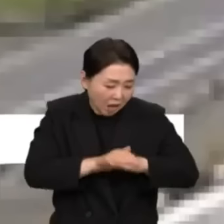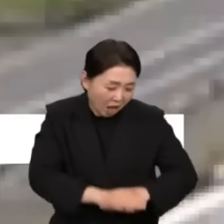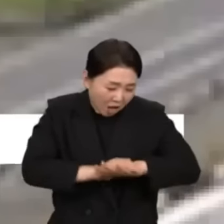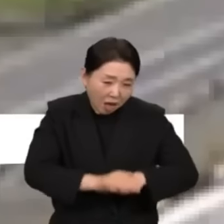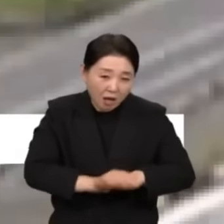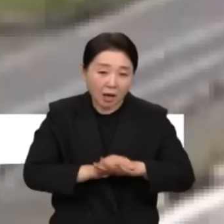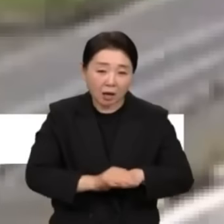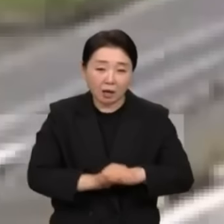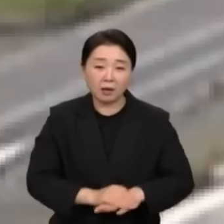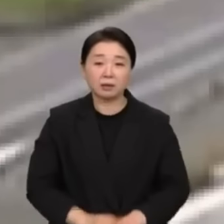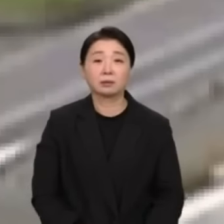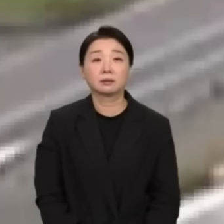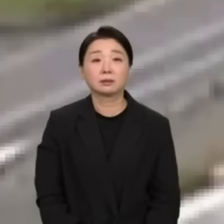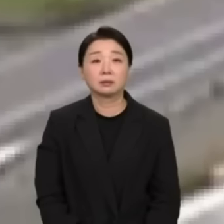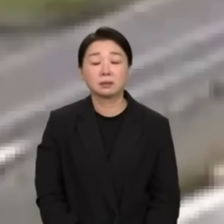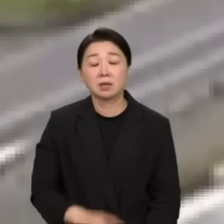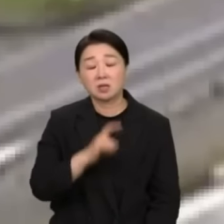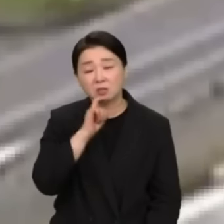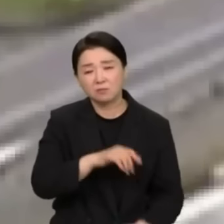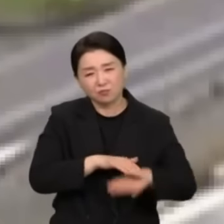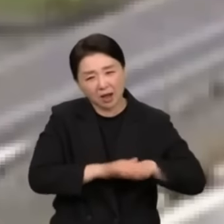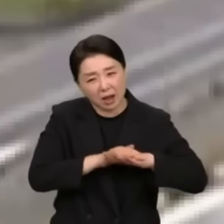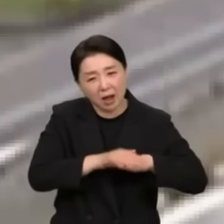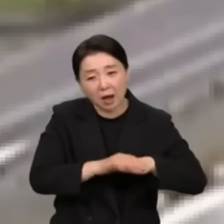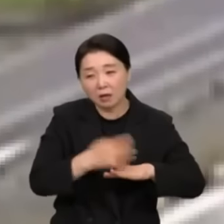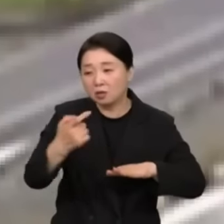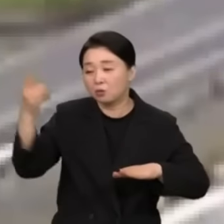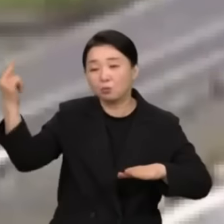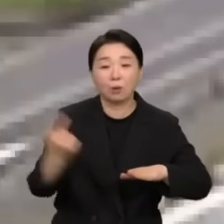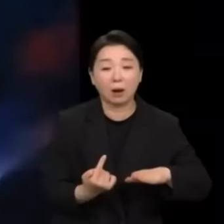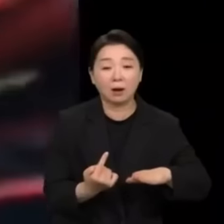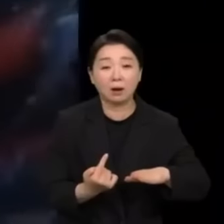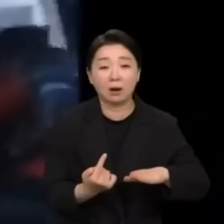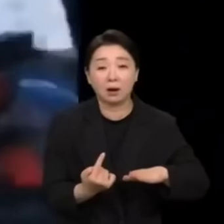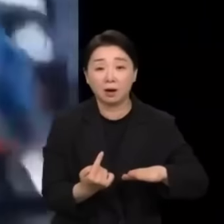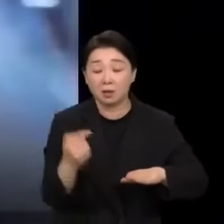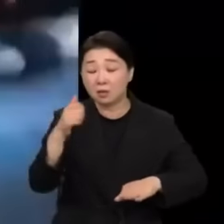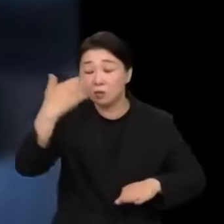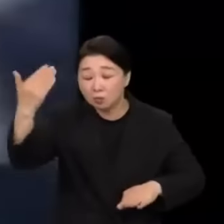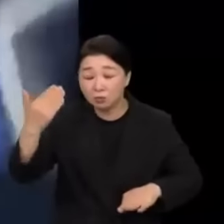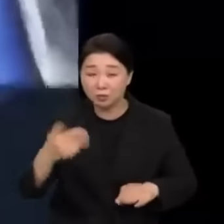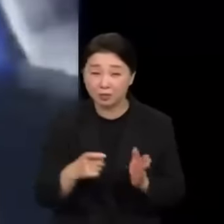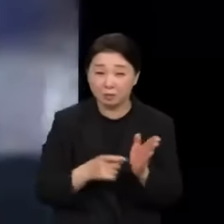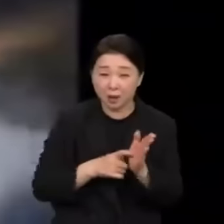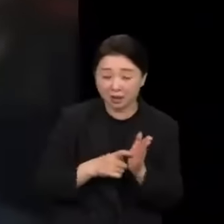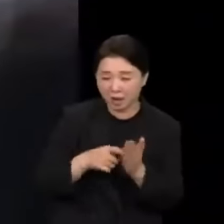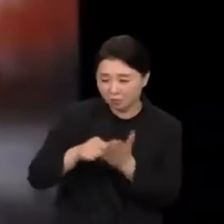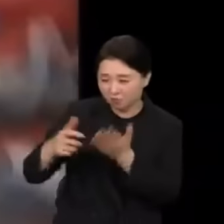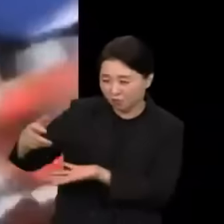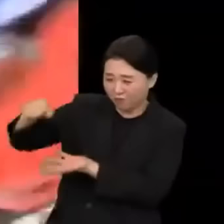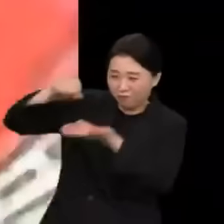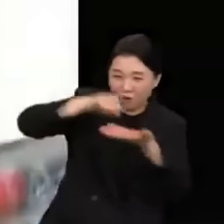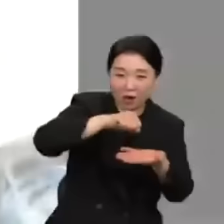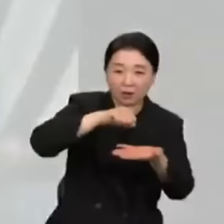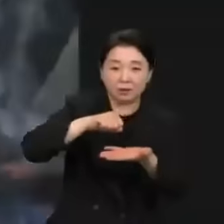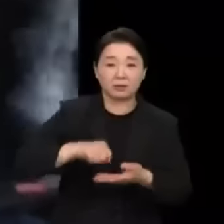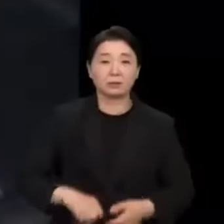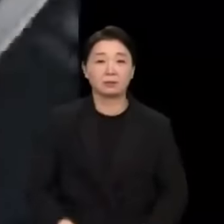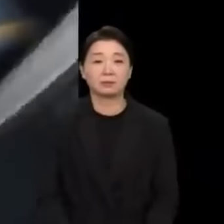살려야겠다라는 그러기를 10분 소방차가 도착했습니다. 구급대원은 급하게 장비를 챙겨 버스로